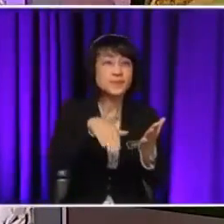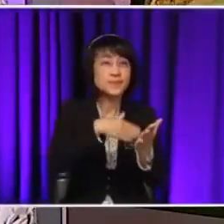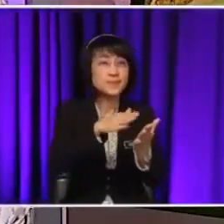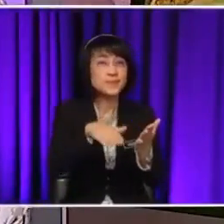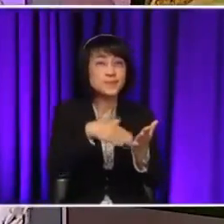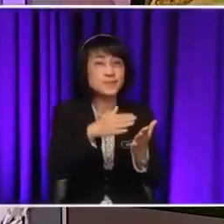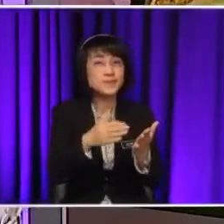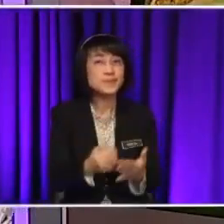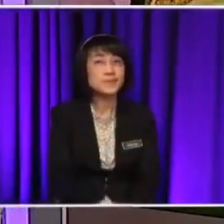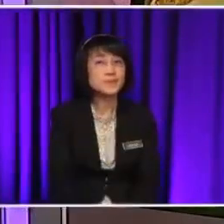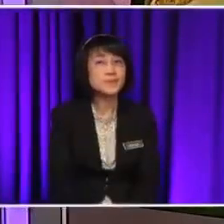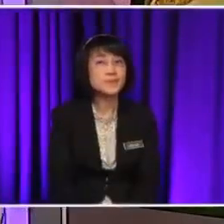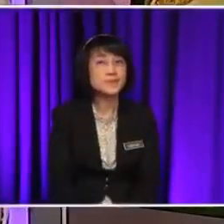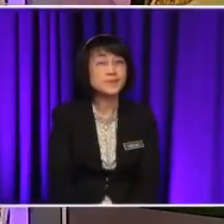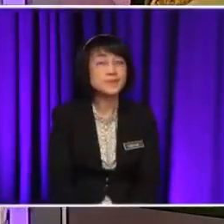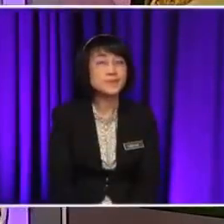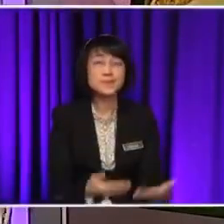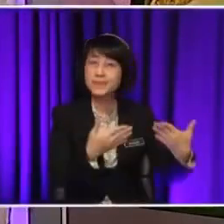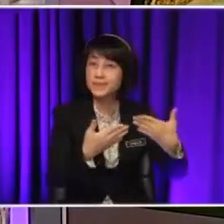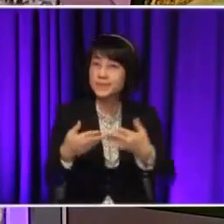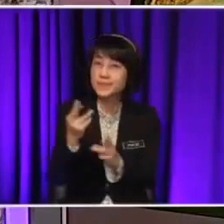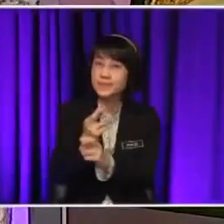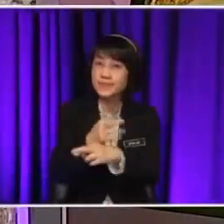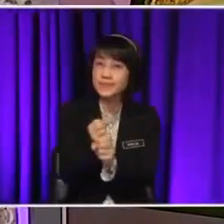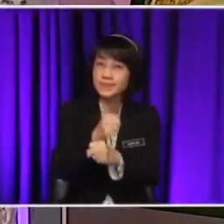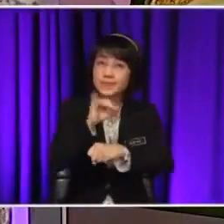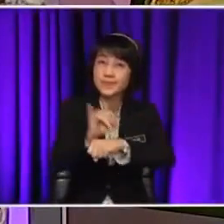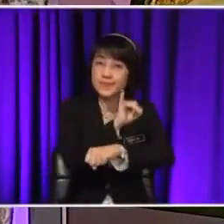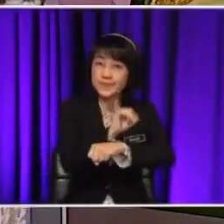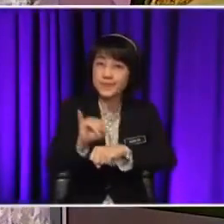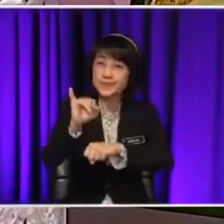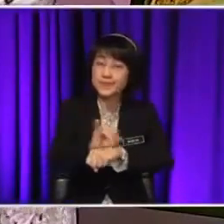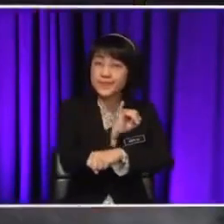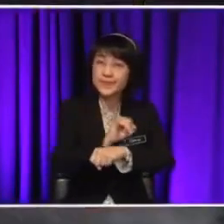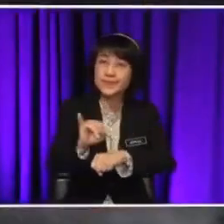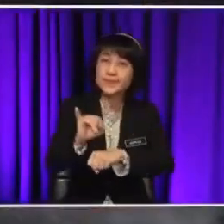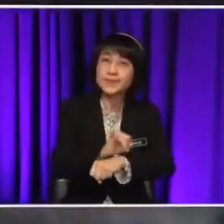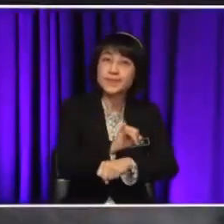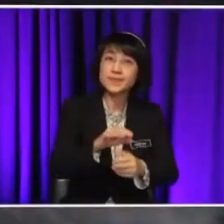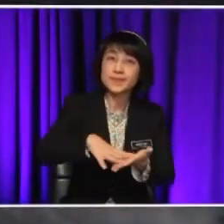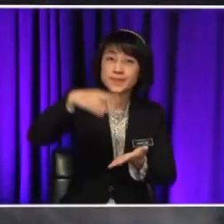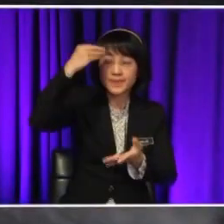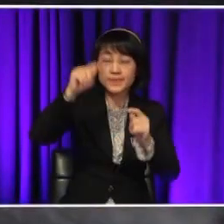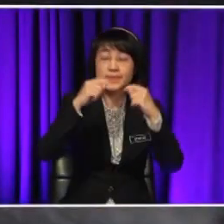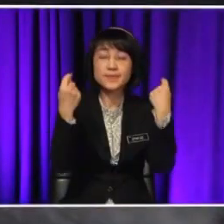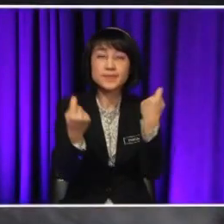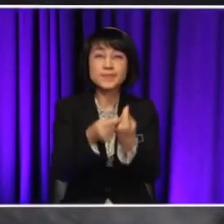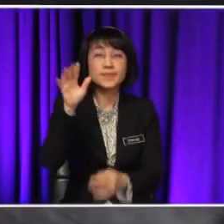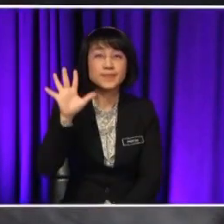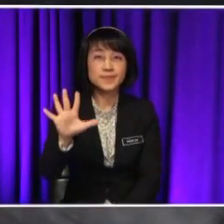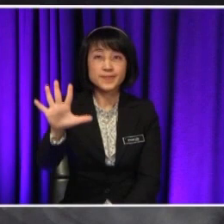Ada lagi? Tak payah. Okey, kita teruskan kepada reka bentuk industri. Baik. Okey, reka bentuk industri ni kita belajar semasa di tingkatan